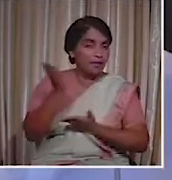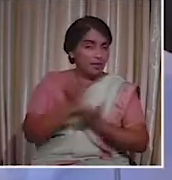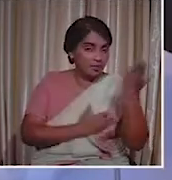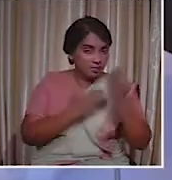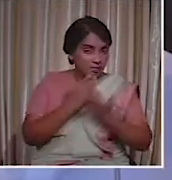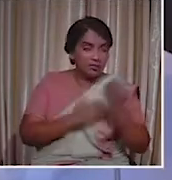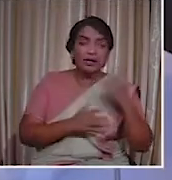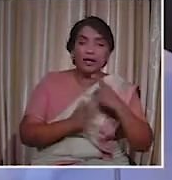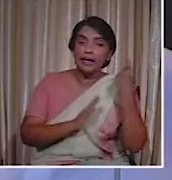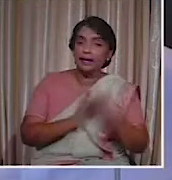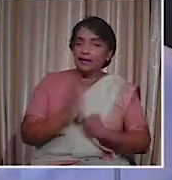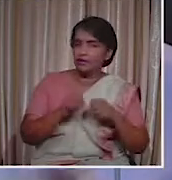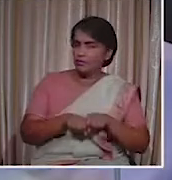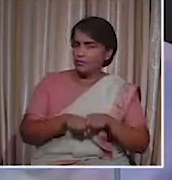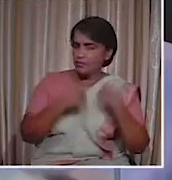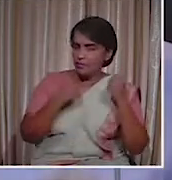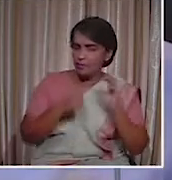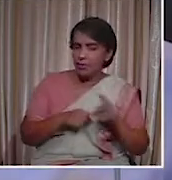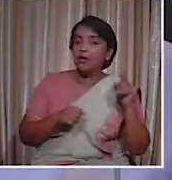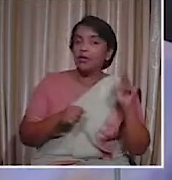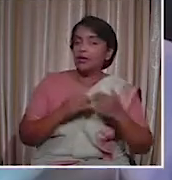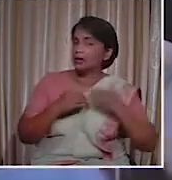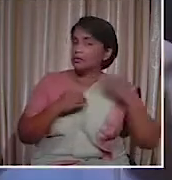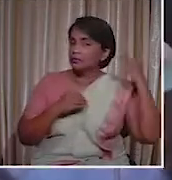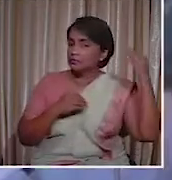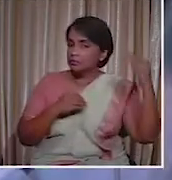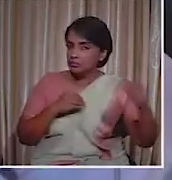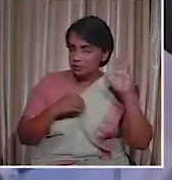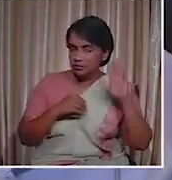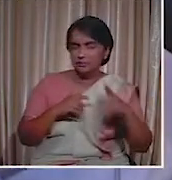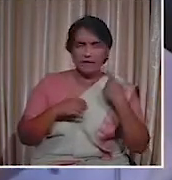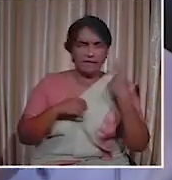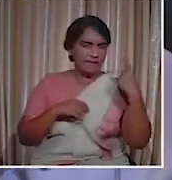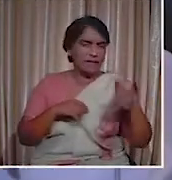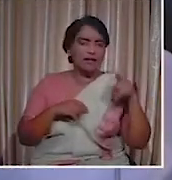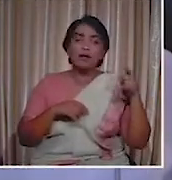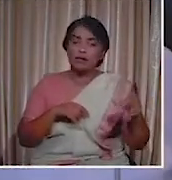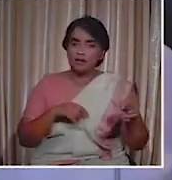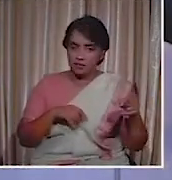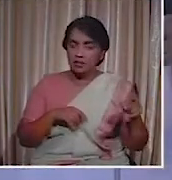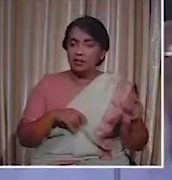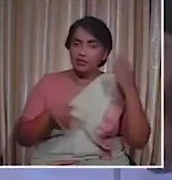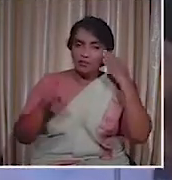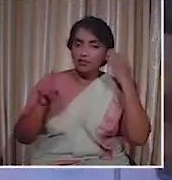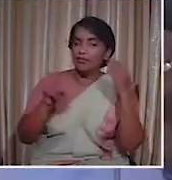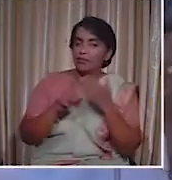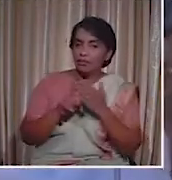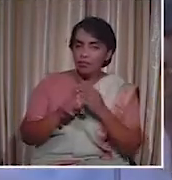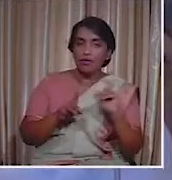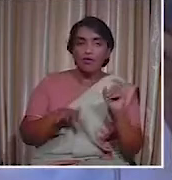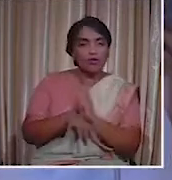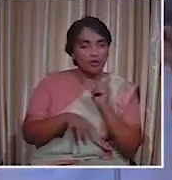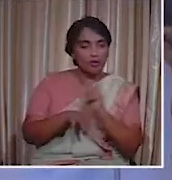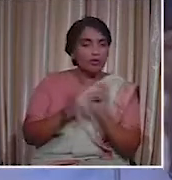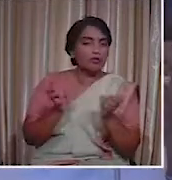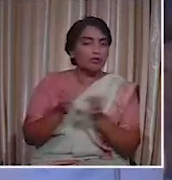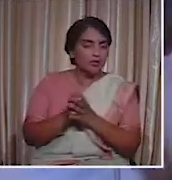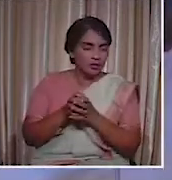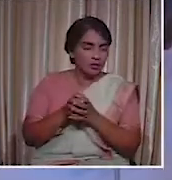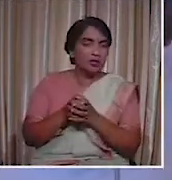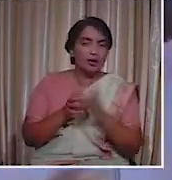මැතිවරණ නීති උල්ලංඝනය කිරීම දීර්ඝ කාලයක් ගත වෙන හේයින් මේ සඳහා කොමිෂන් සභාවේද